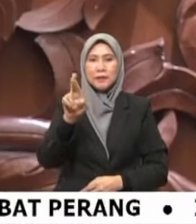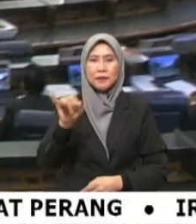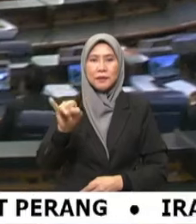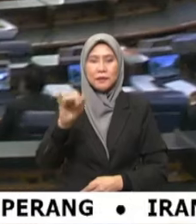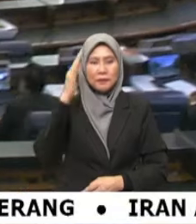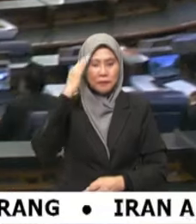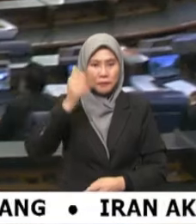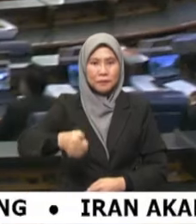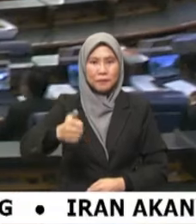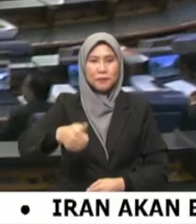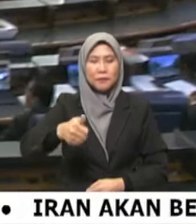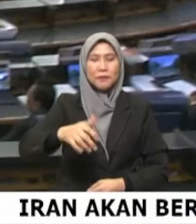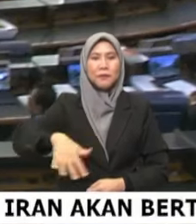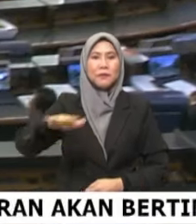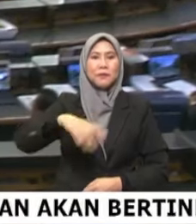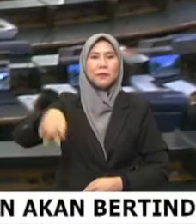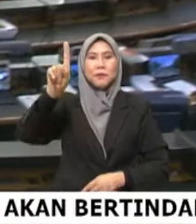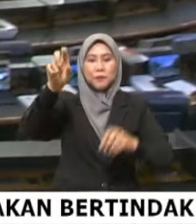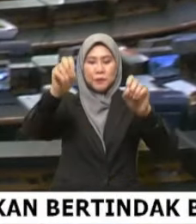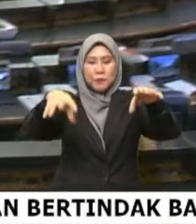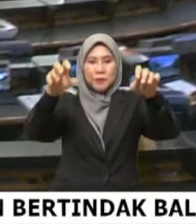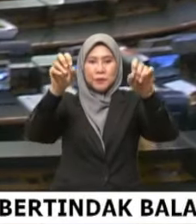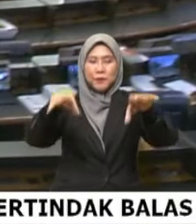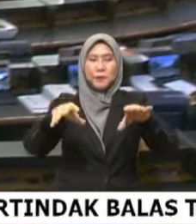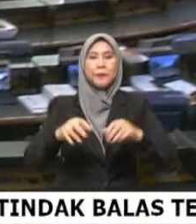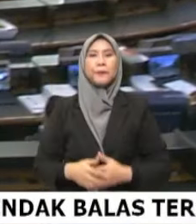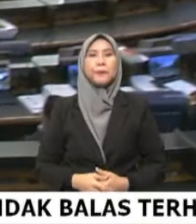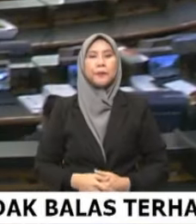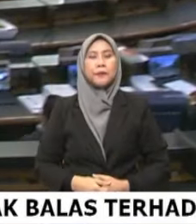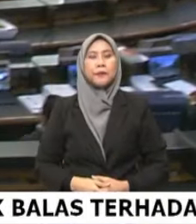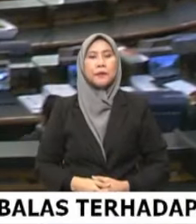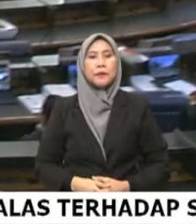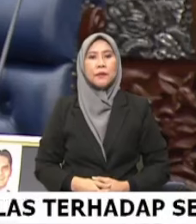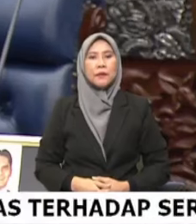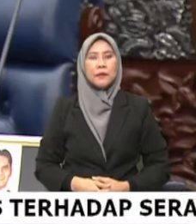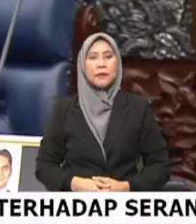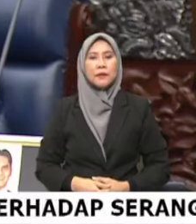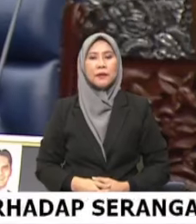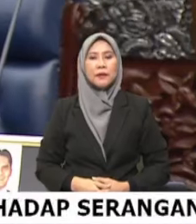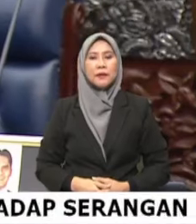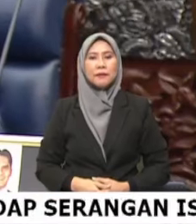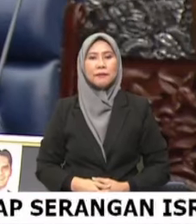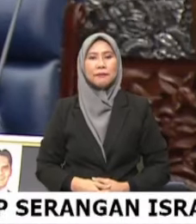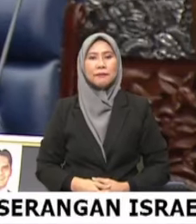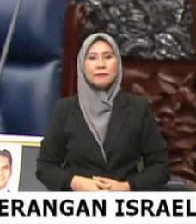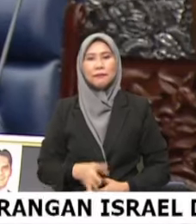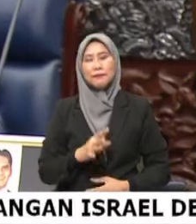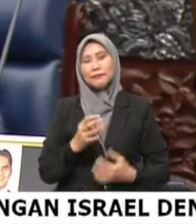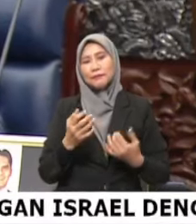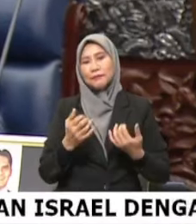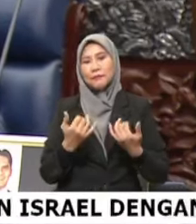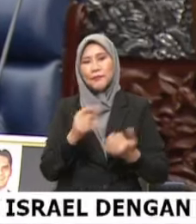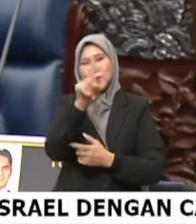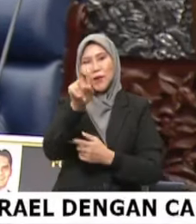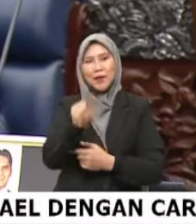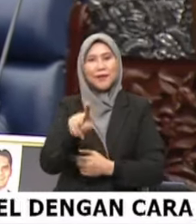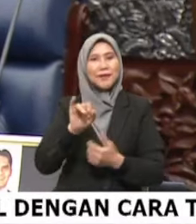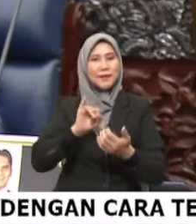Assalamualaikum warahmatullahi wabarakatuh. Salam sejahtera. Siji loro telu papat, soalan saya nombor